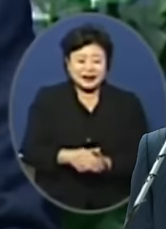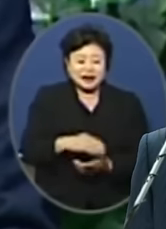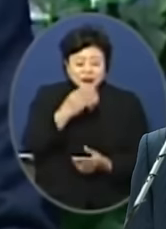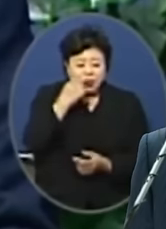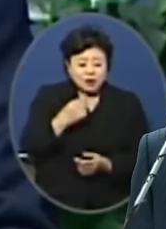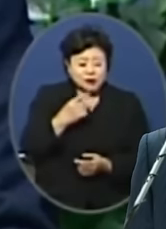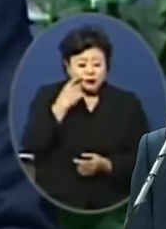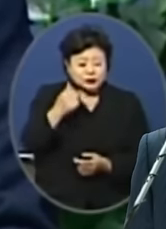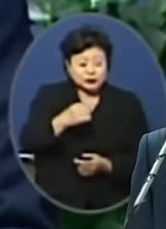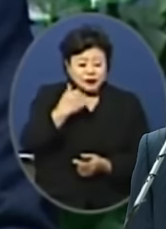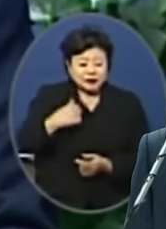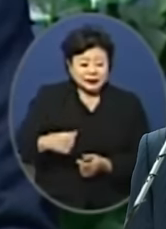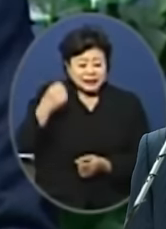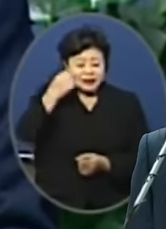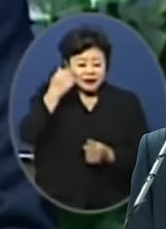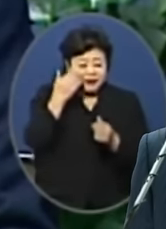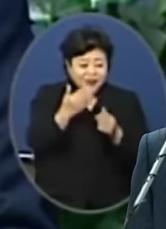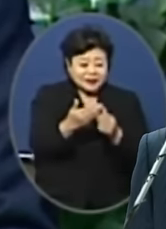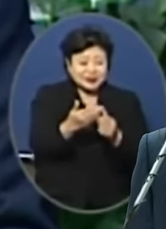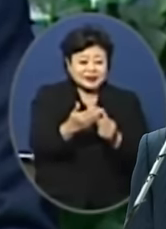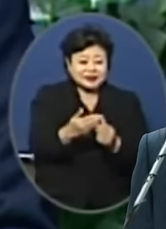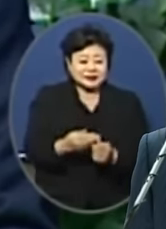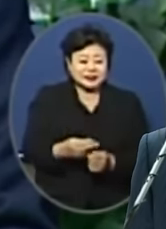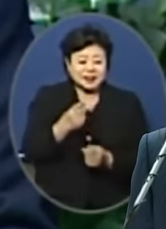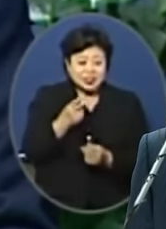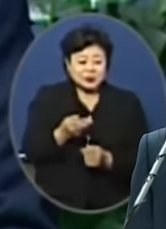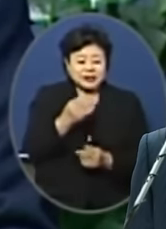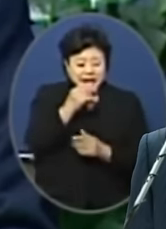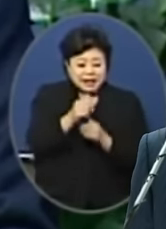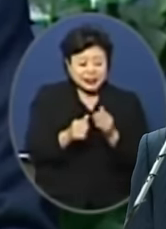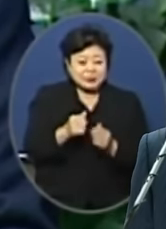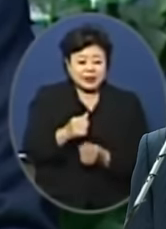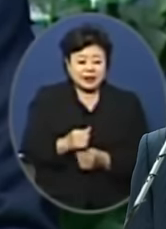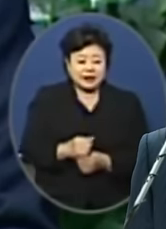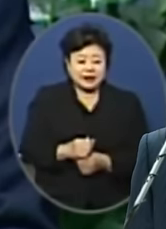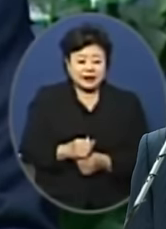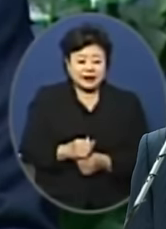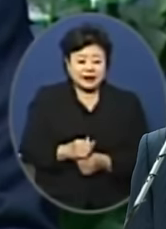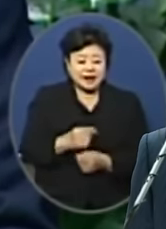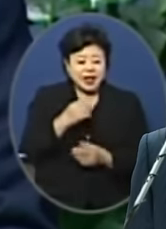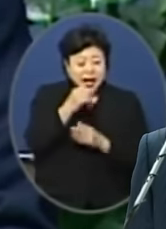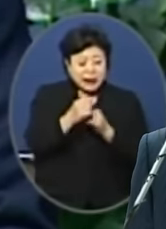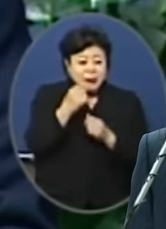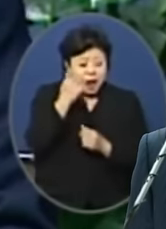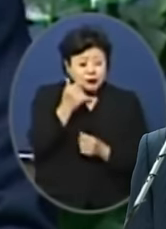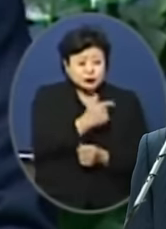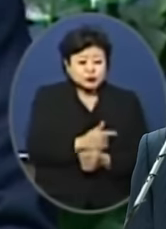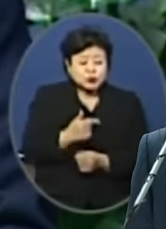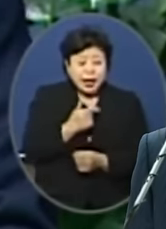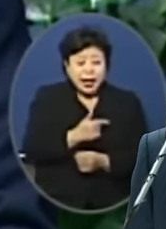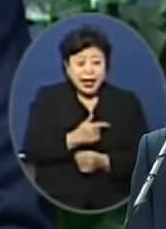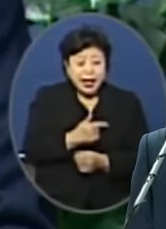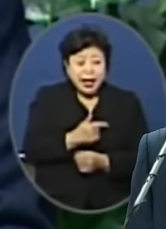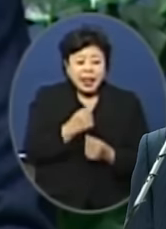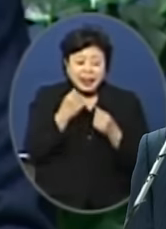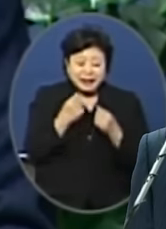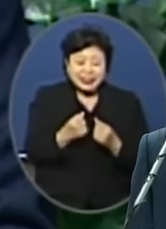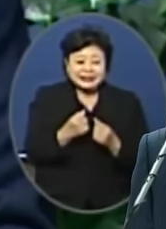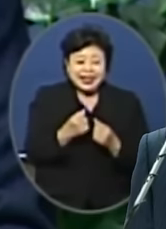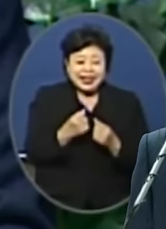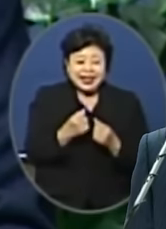성자, 성령 제2위 되시는 하나님의 아들은 아버지 품에